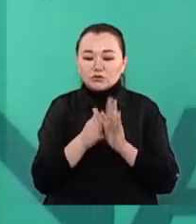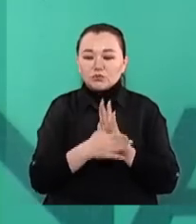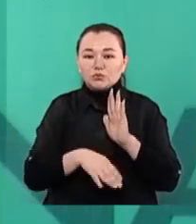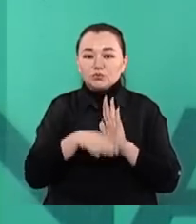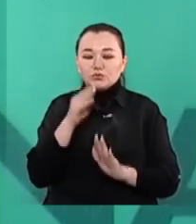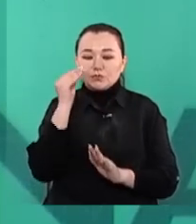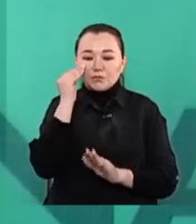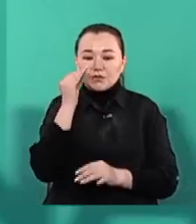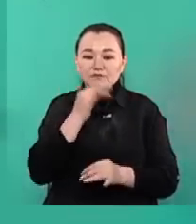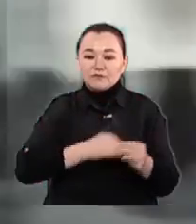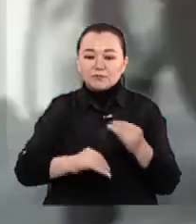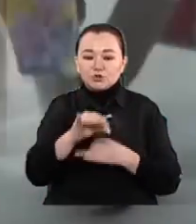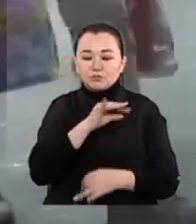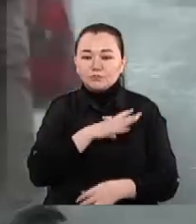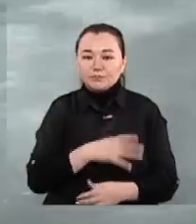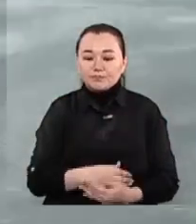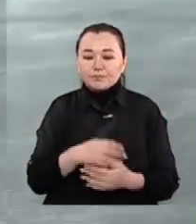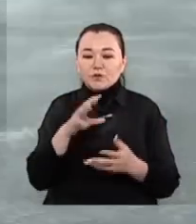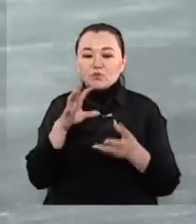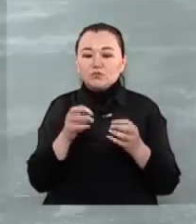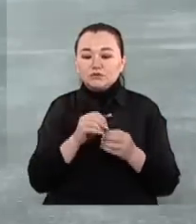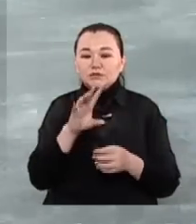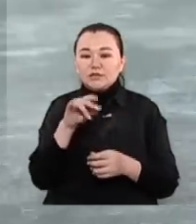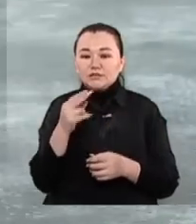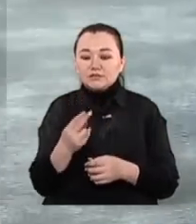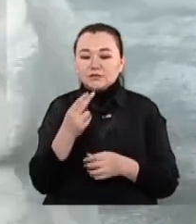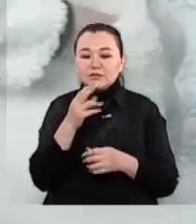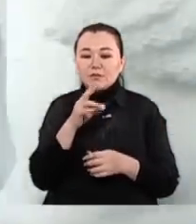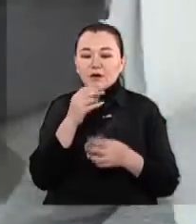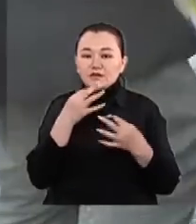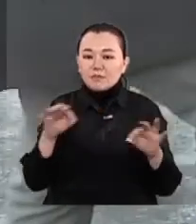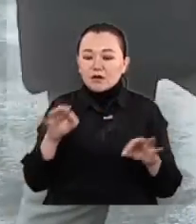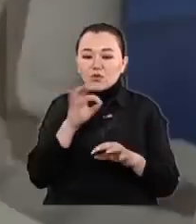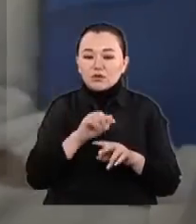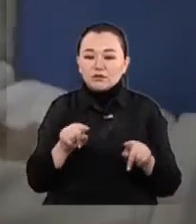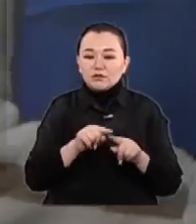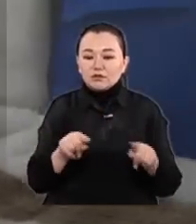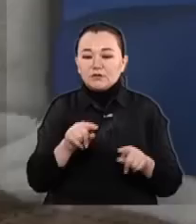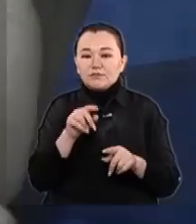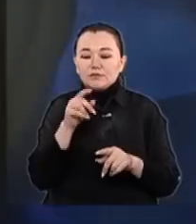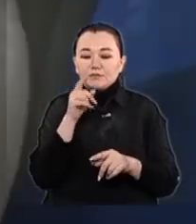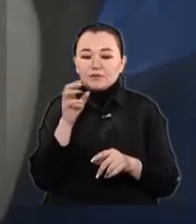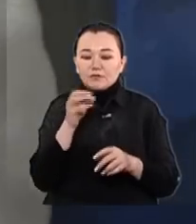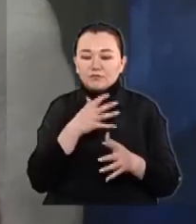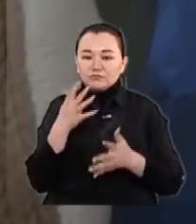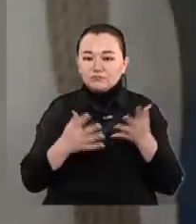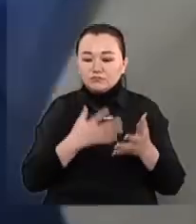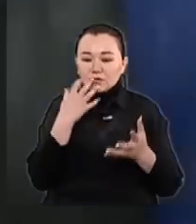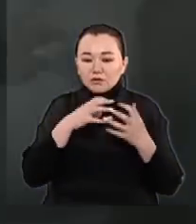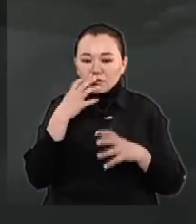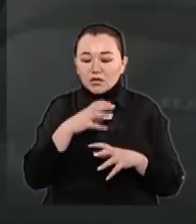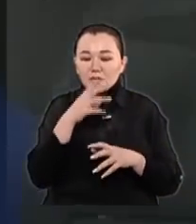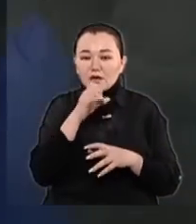қатысты ойларымен бөлісті. Жалпылттық социал-демократтар да үгіт-насихат науқанының көрігін қыздырып жатыр. Партия